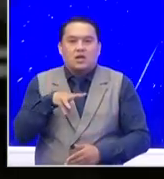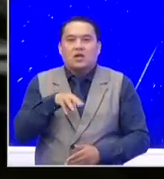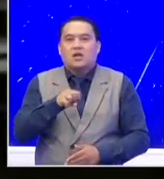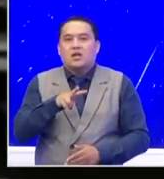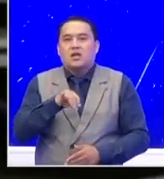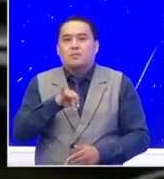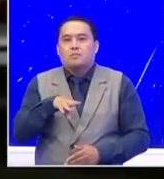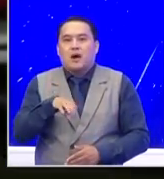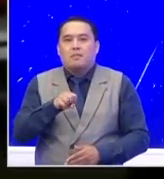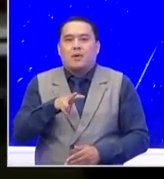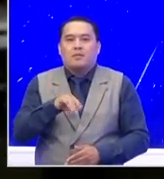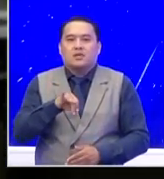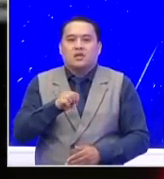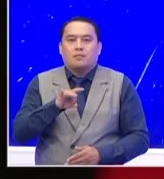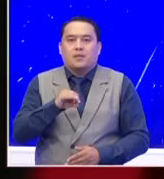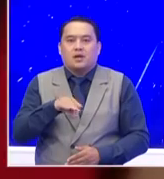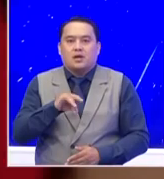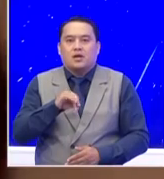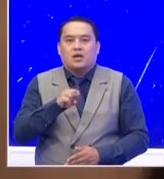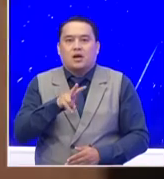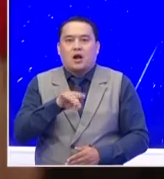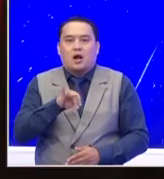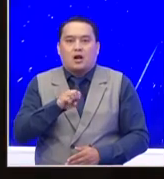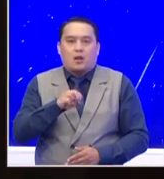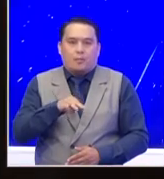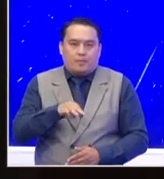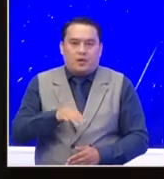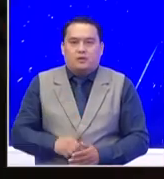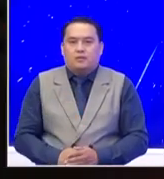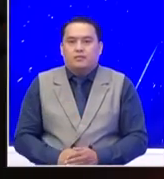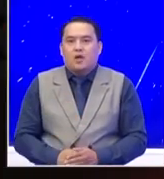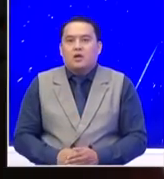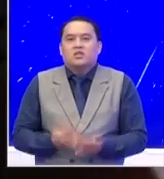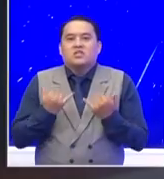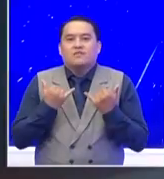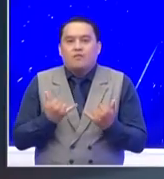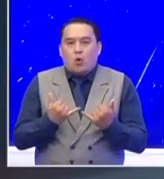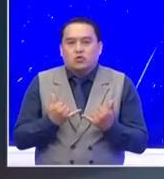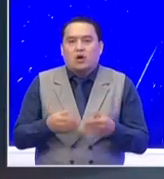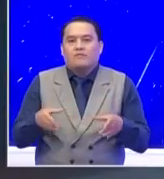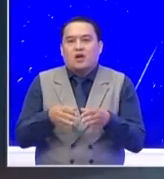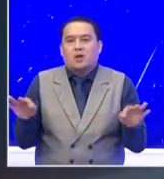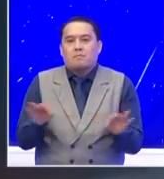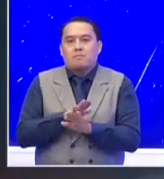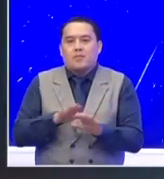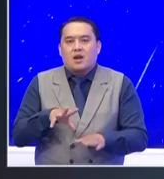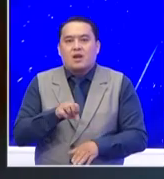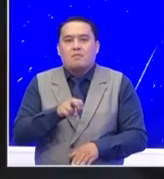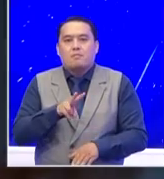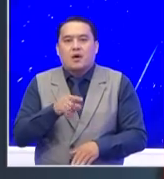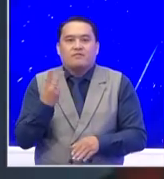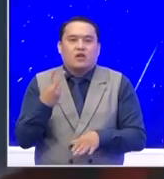алматинского исполнителя Лимба, павлодарца Имамбек и дуэта Райми Артур. В настоящее время композиция певца Лимба